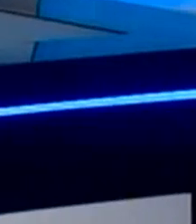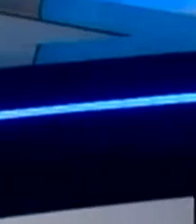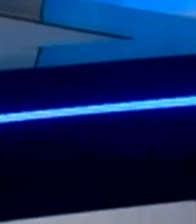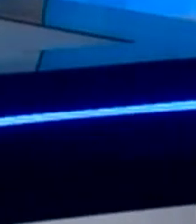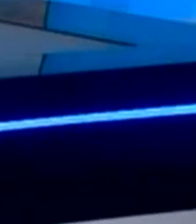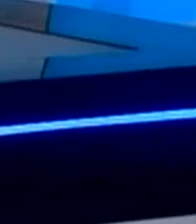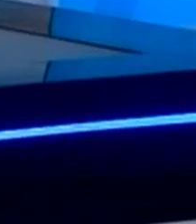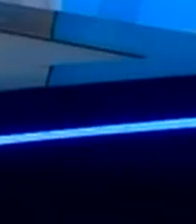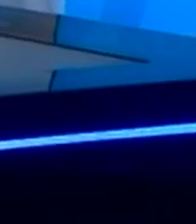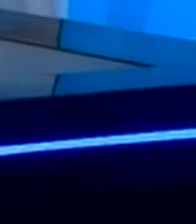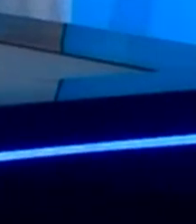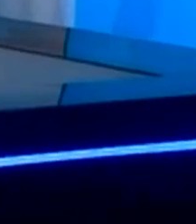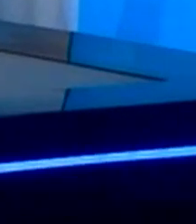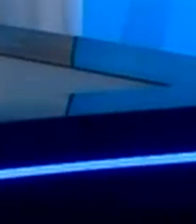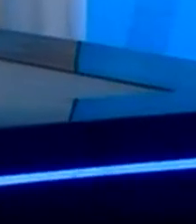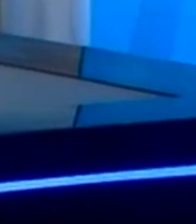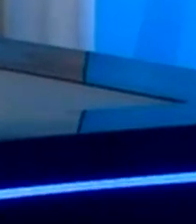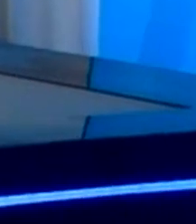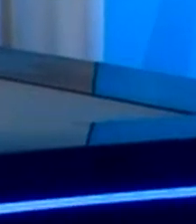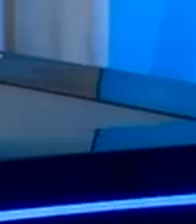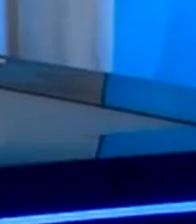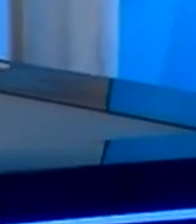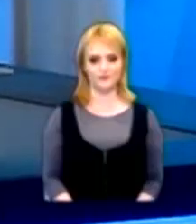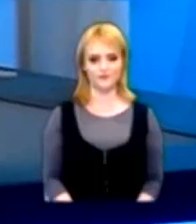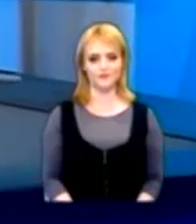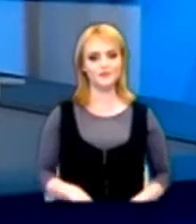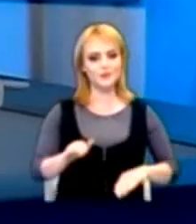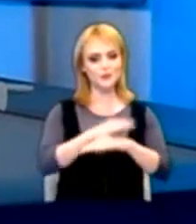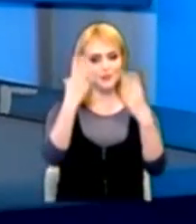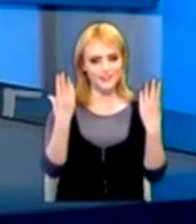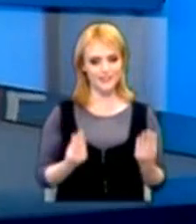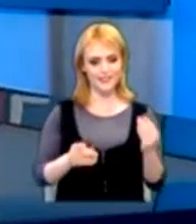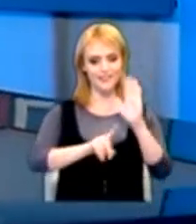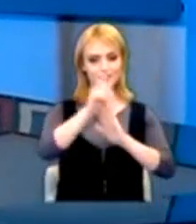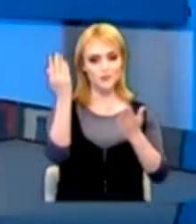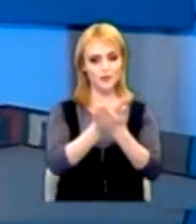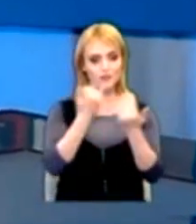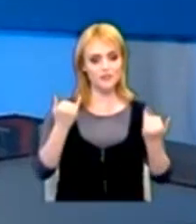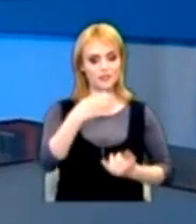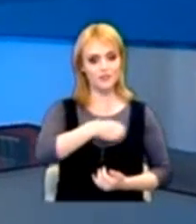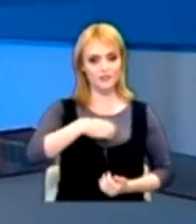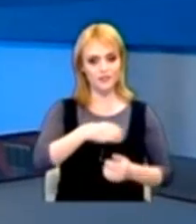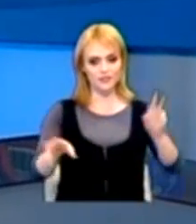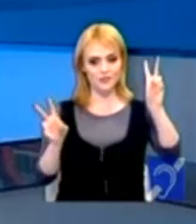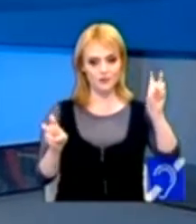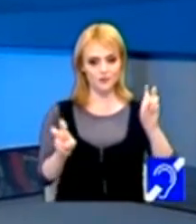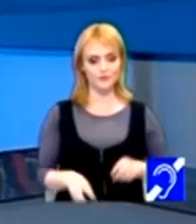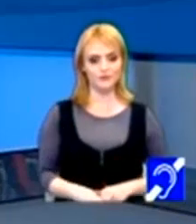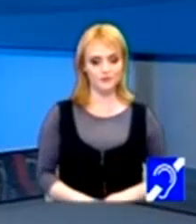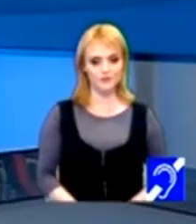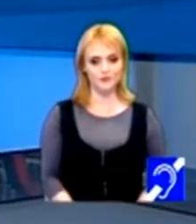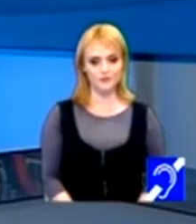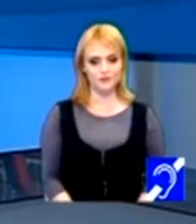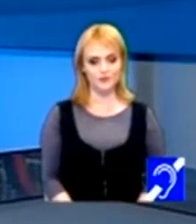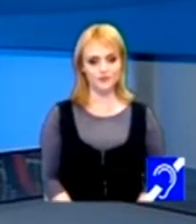Victoria Colesnic vă prezintă Telejurnalul. Bună ziua și bine v-am regăsit la Telejurnal. Iată principalele subiectele ediției.